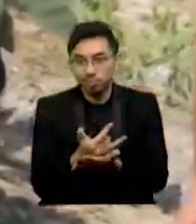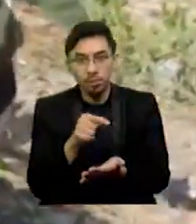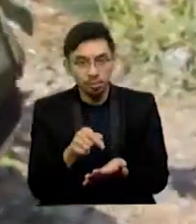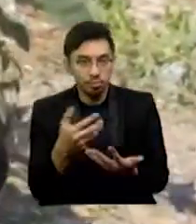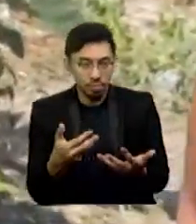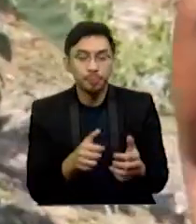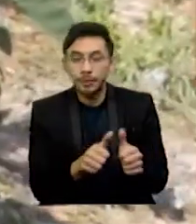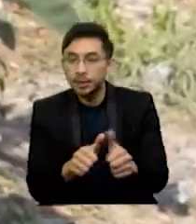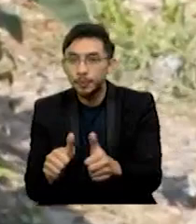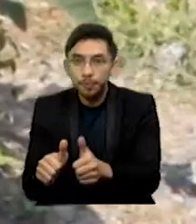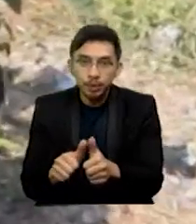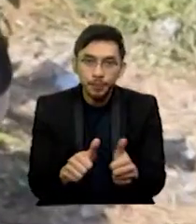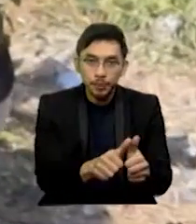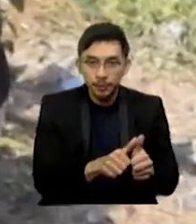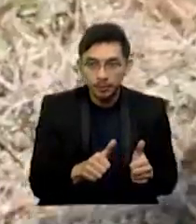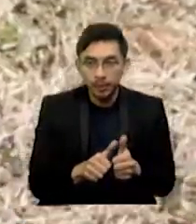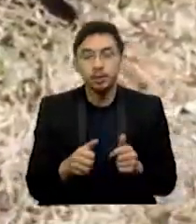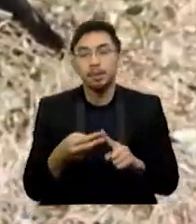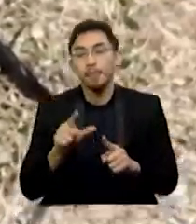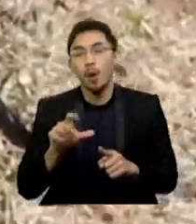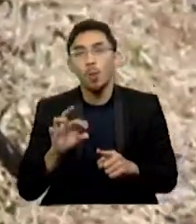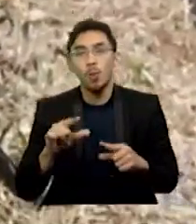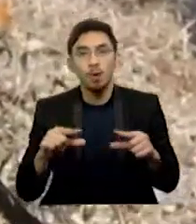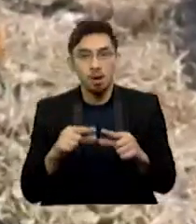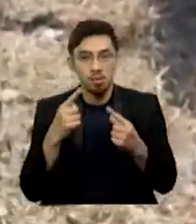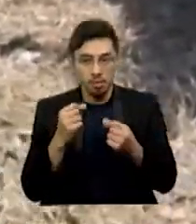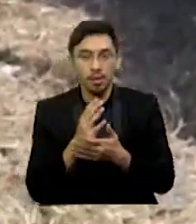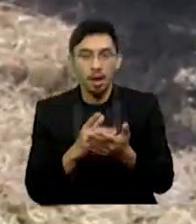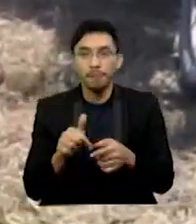Nginggil, Kradenan, Blora, Jawa Tengah saat menjalani latihan terbang jam malam